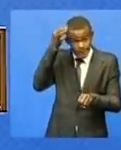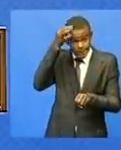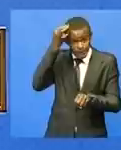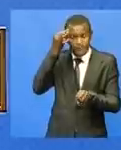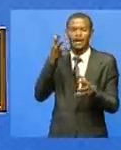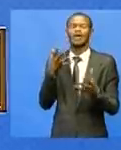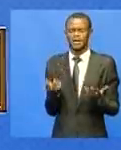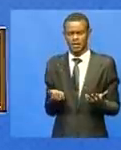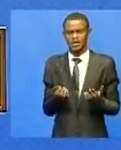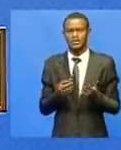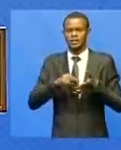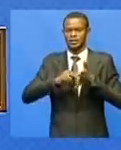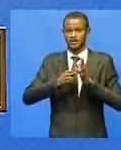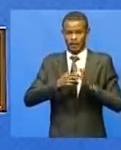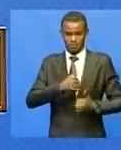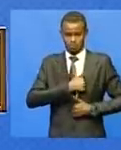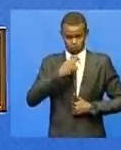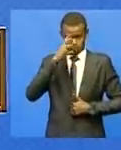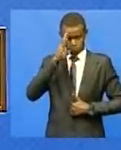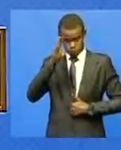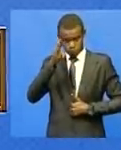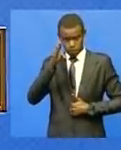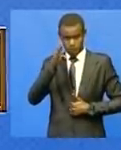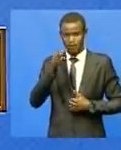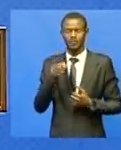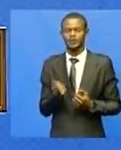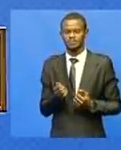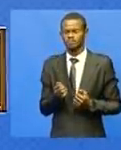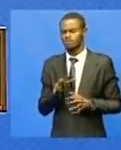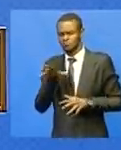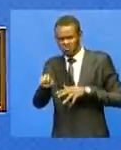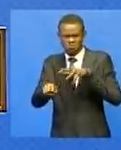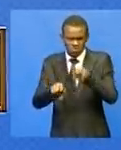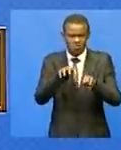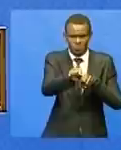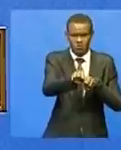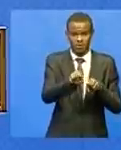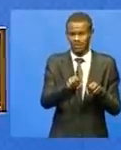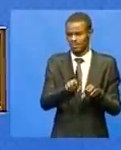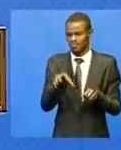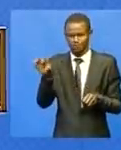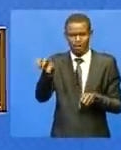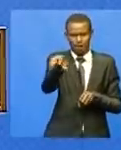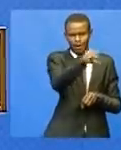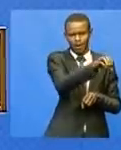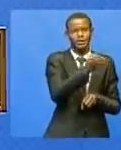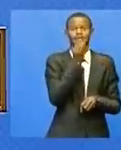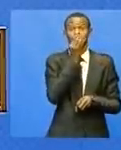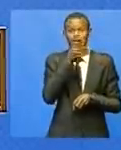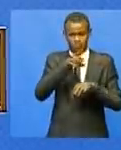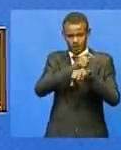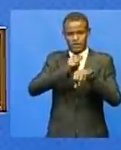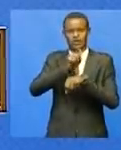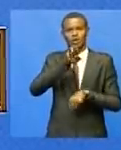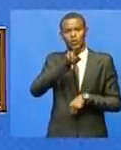République démocratique du Congo ont réduit la capacité des nuisances des mouvements terroristes dans les secteurs de Rwenzori, à l'ouest